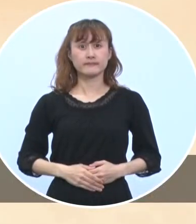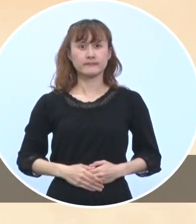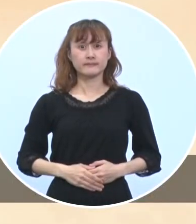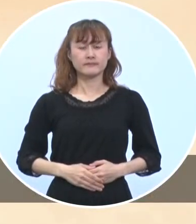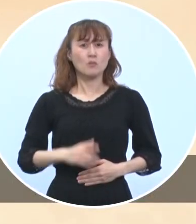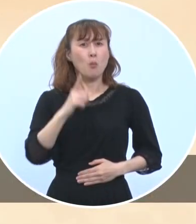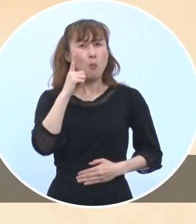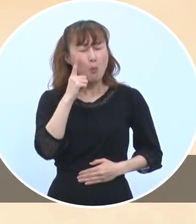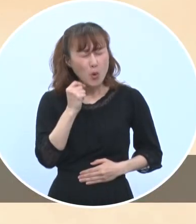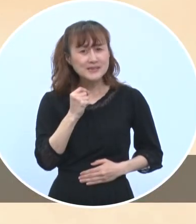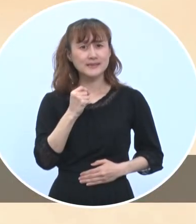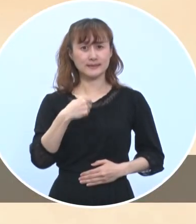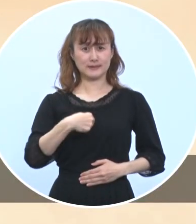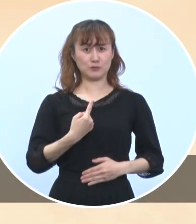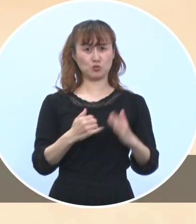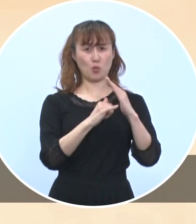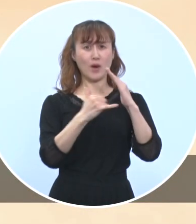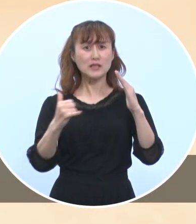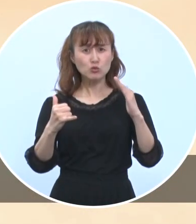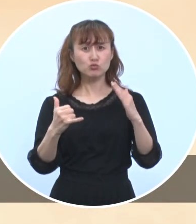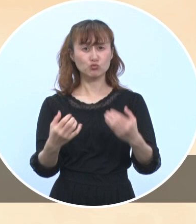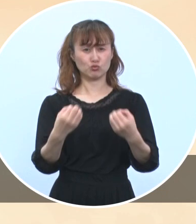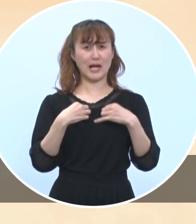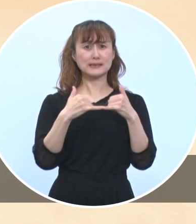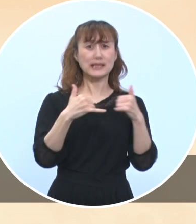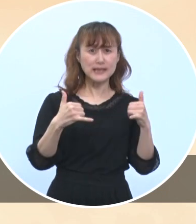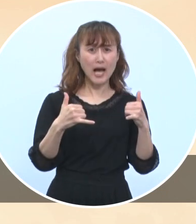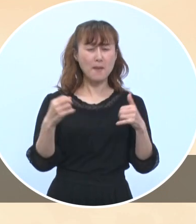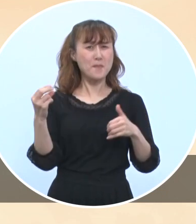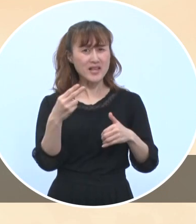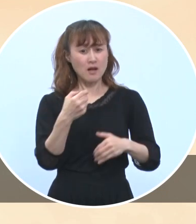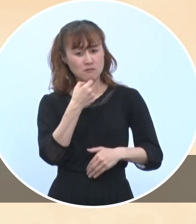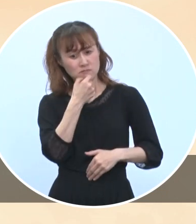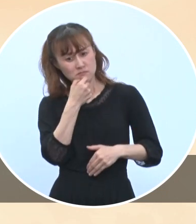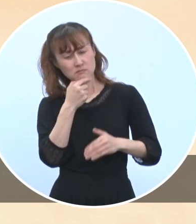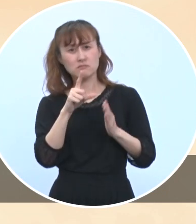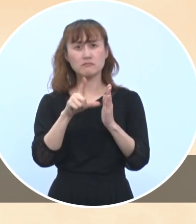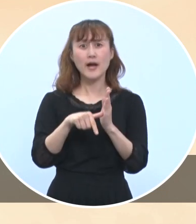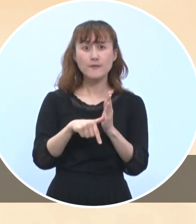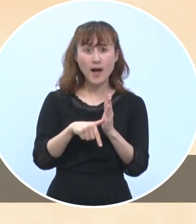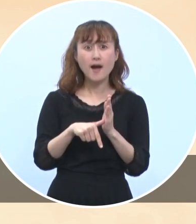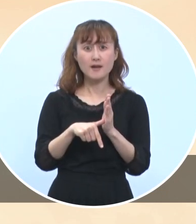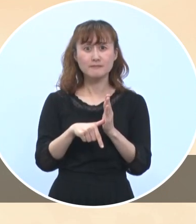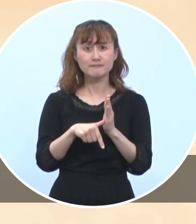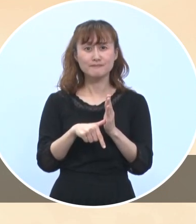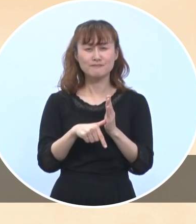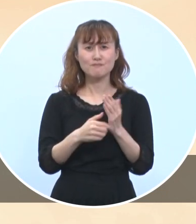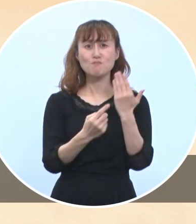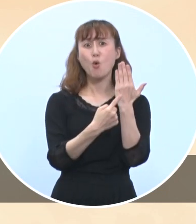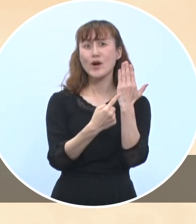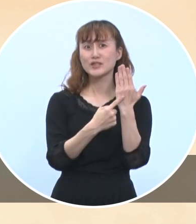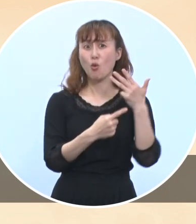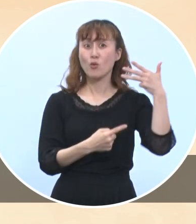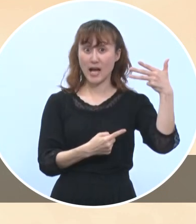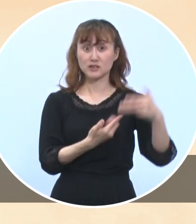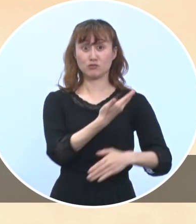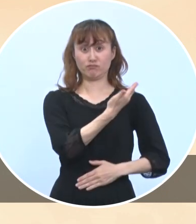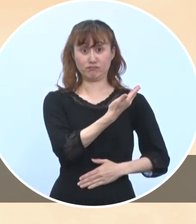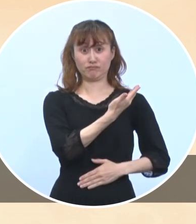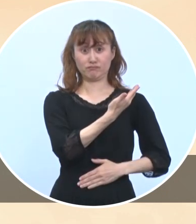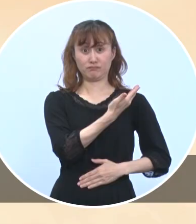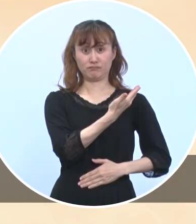もし家族に感染者や感染が疑われる症状がある場合、こちらの8つのポイントに注意しましょ